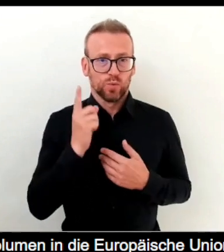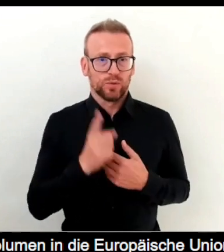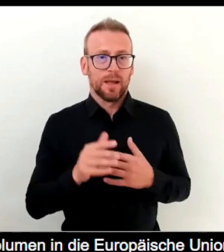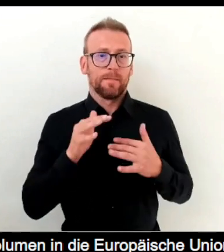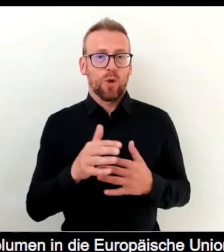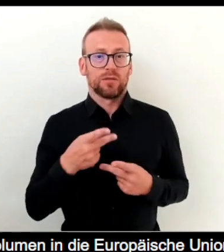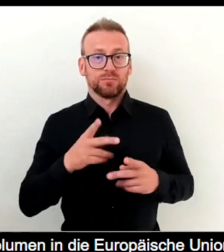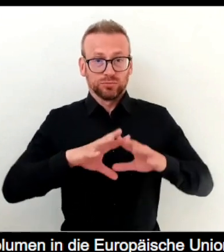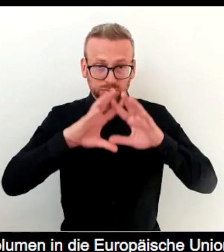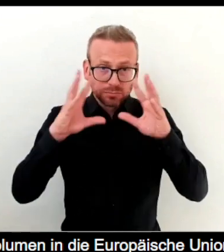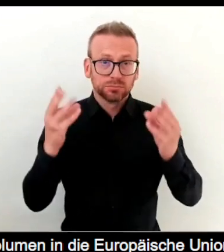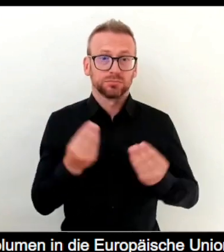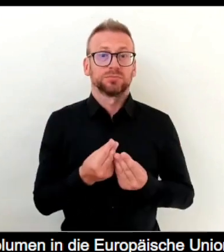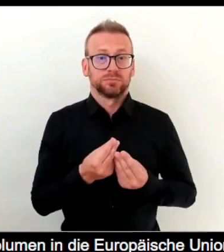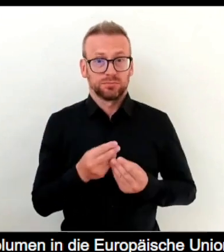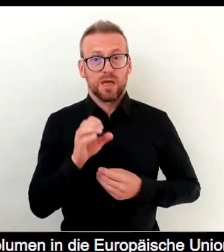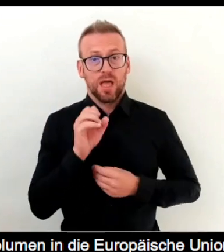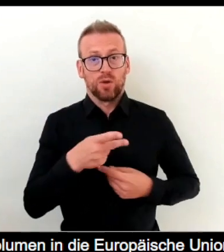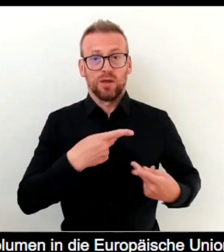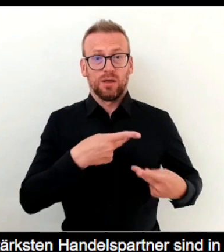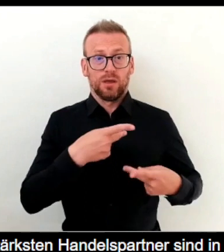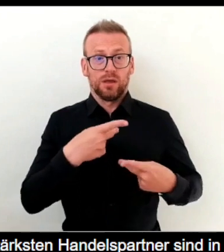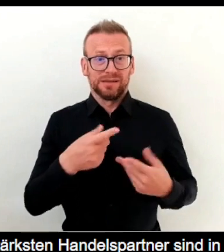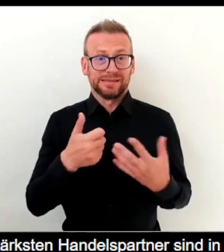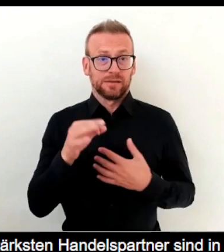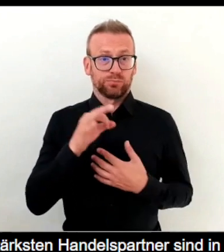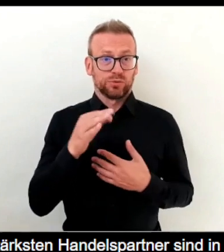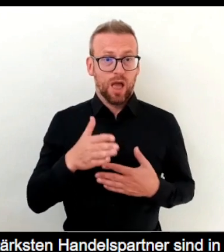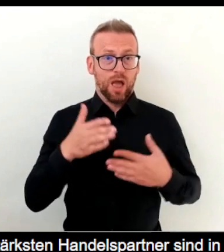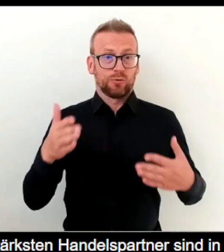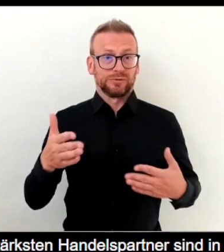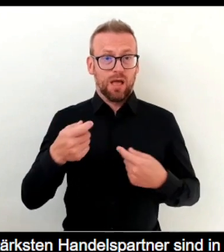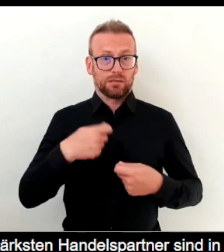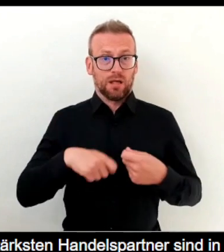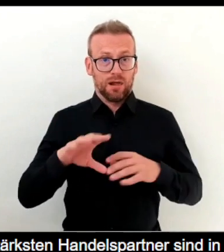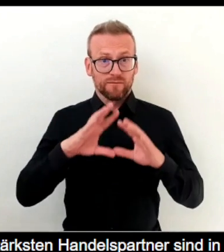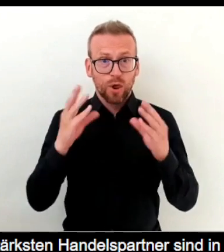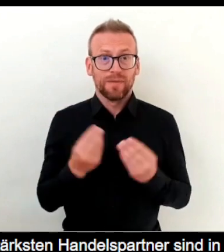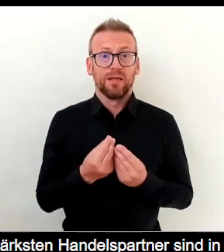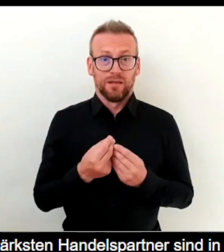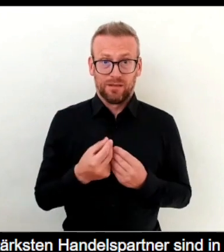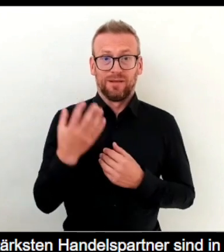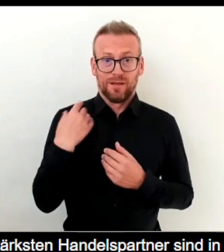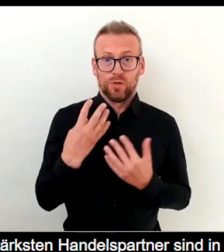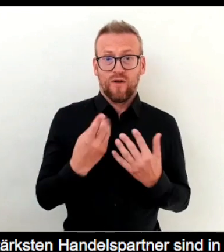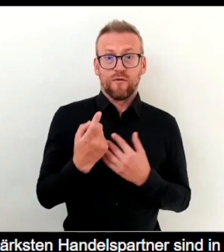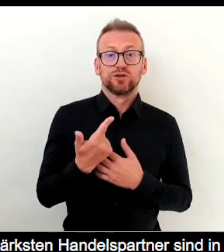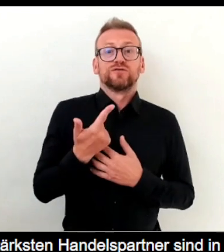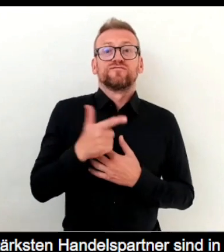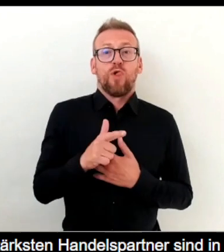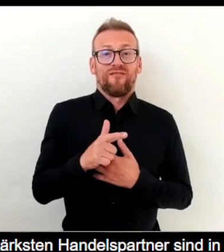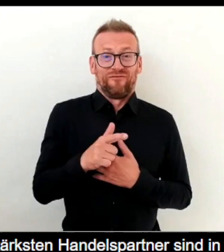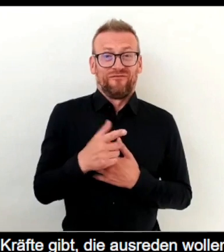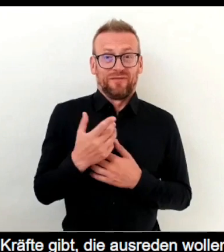würde es dann nicht allein schaffen. Aber es gibt natürlich Sorgen und Fragen, die wir angesprochen haben. Das erste ist das Thema Migration. Wir sind uns alle bewusst, dass wir